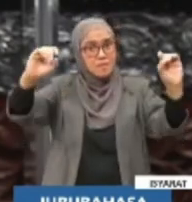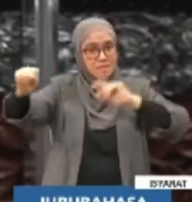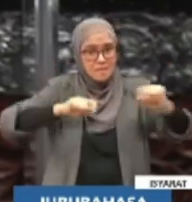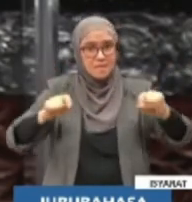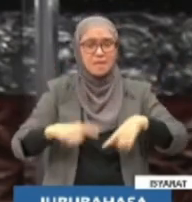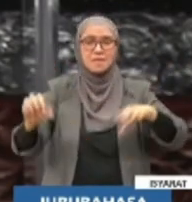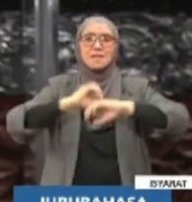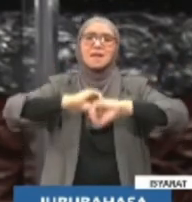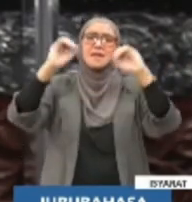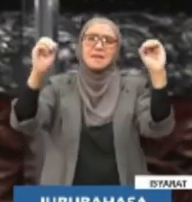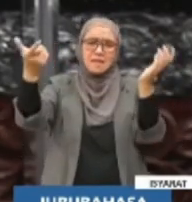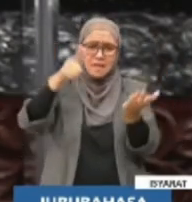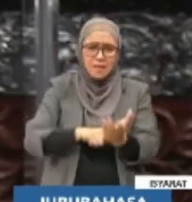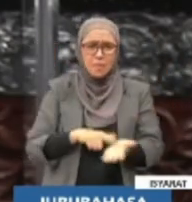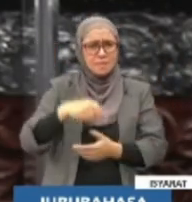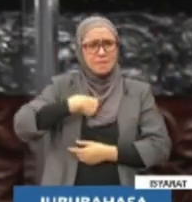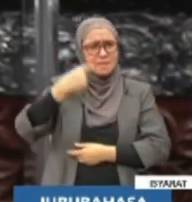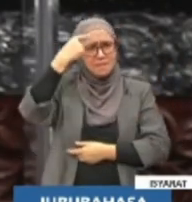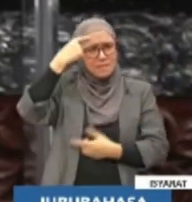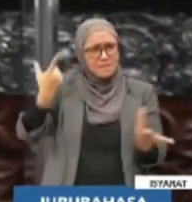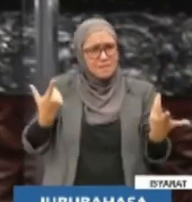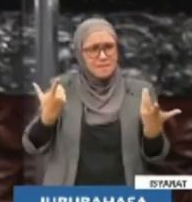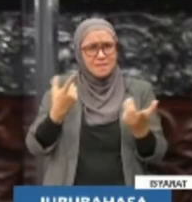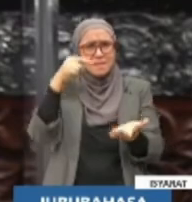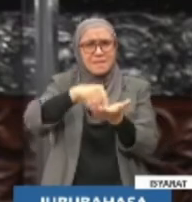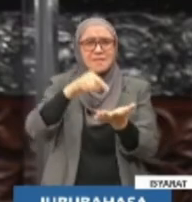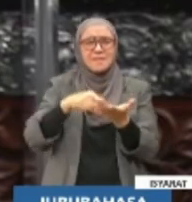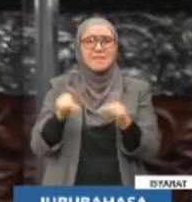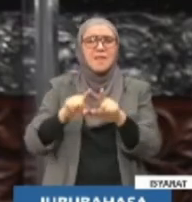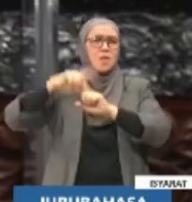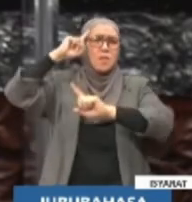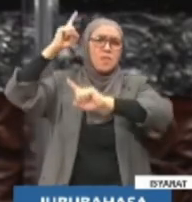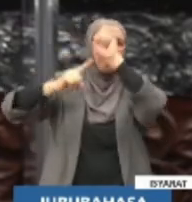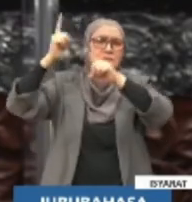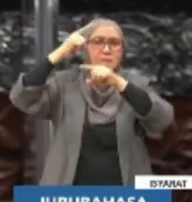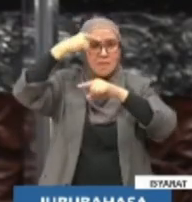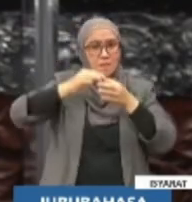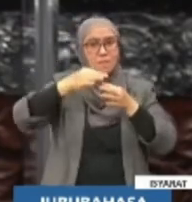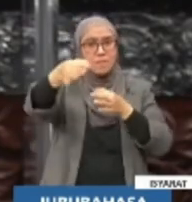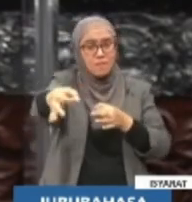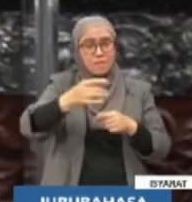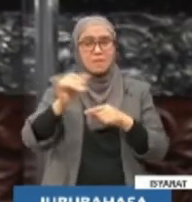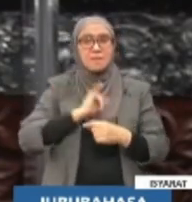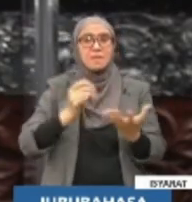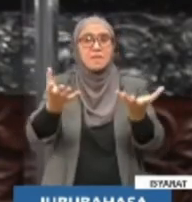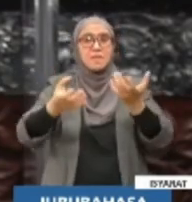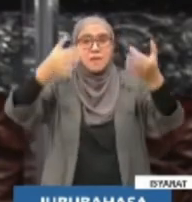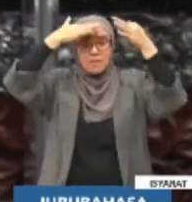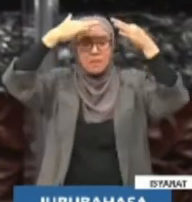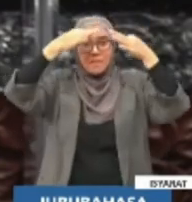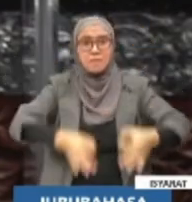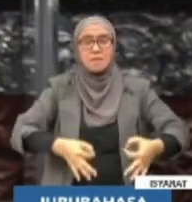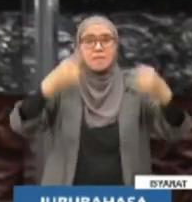files without permission Perdana Menteri ia